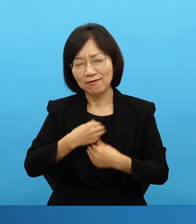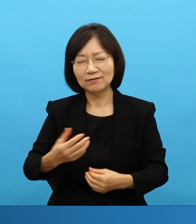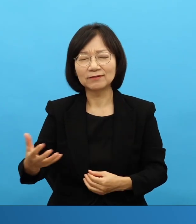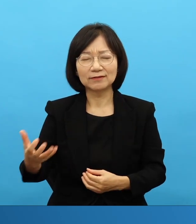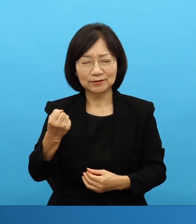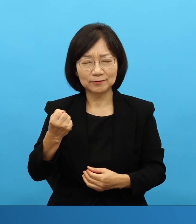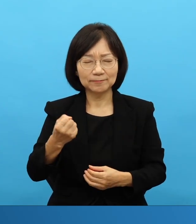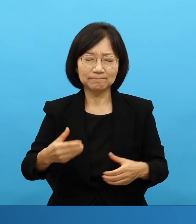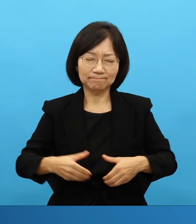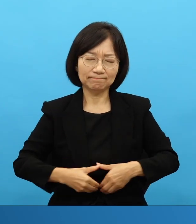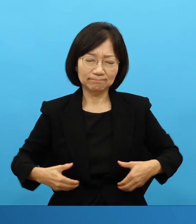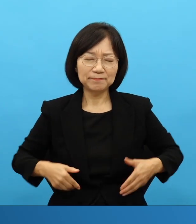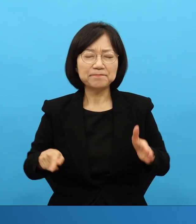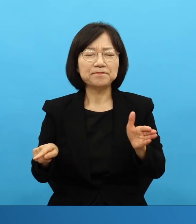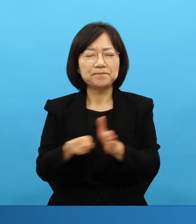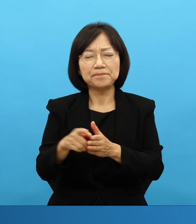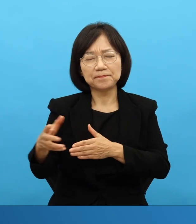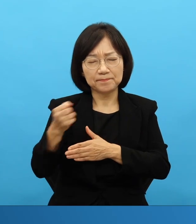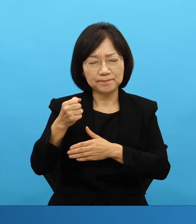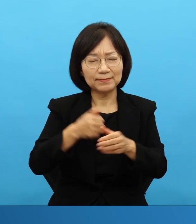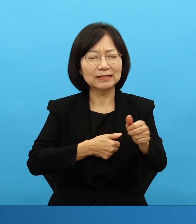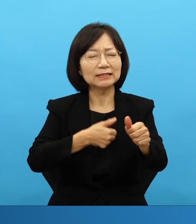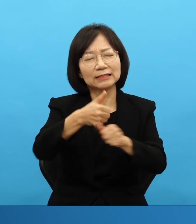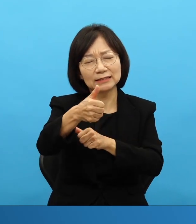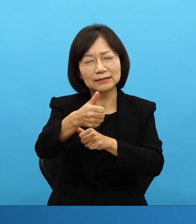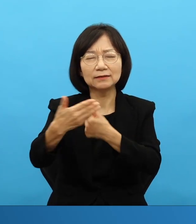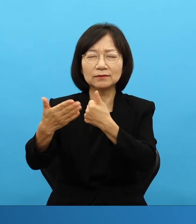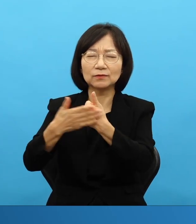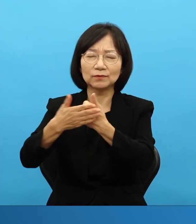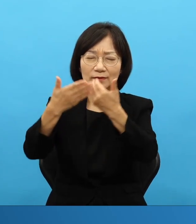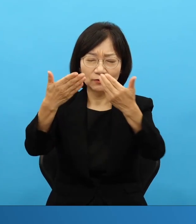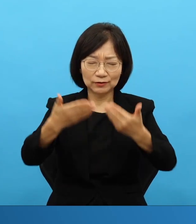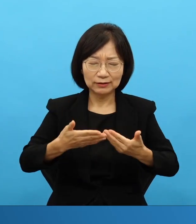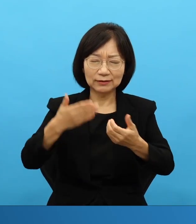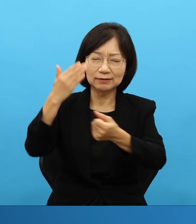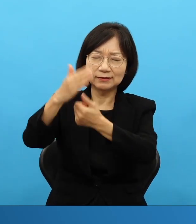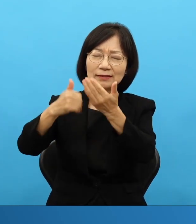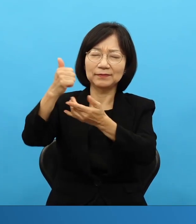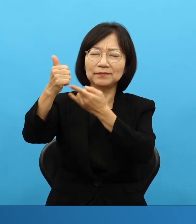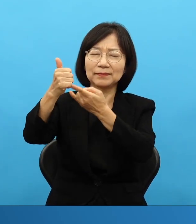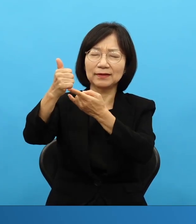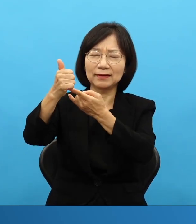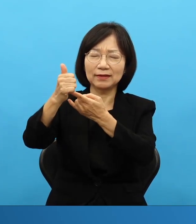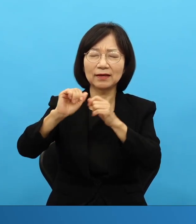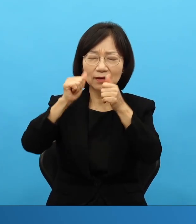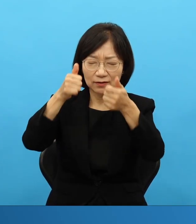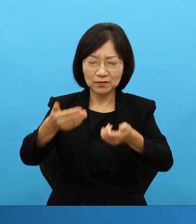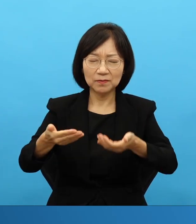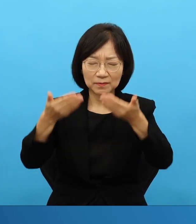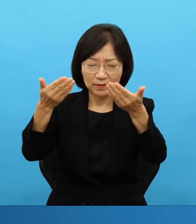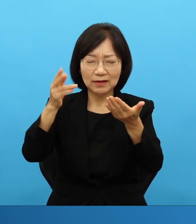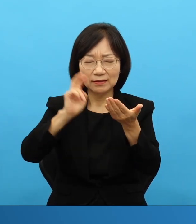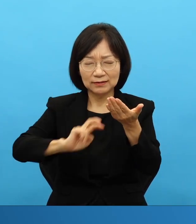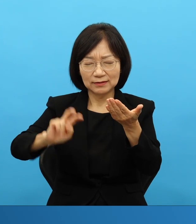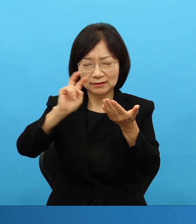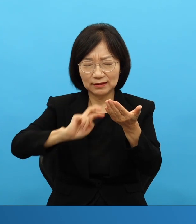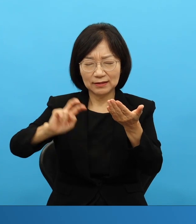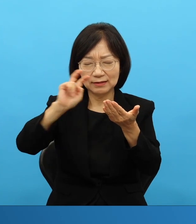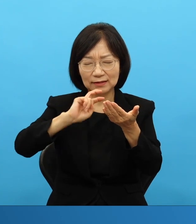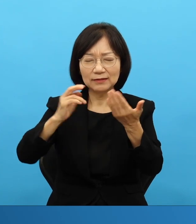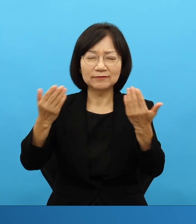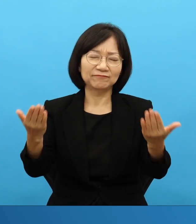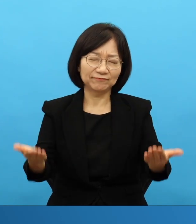하시는 하나님께 경배와 찬양과 영광을 올려드립니다. We give all worship, praise, and glory unto you, Lord, for